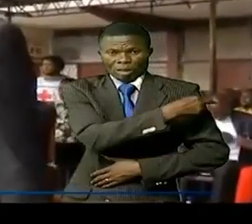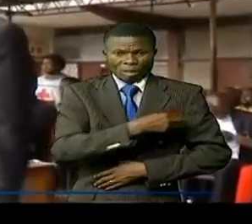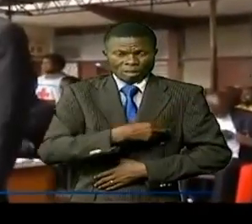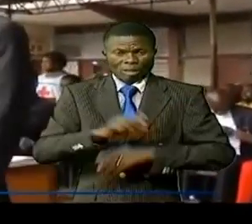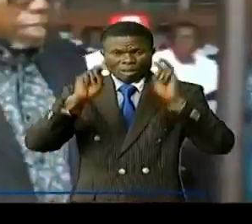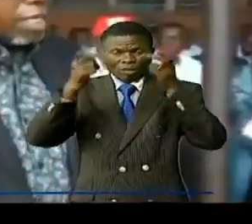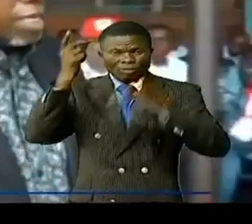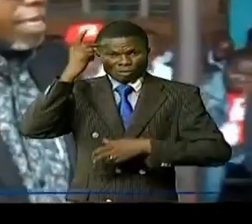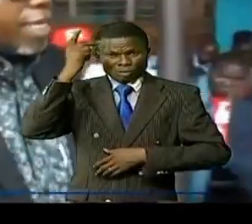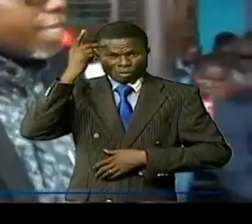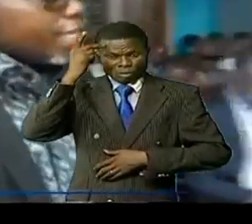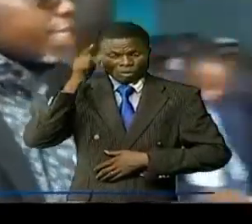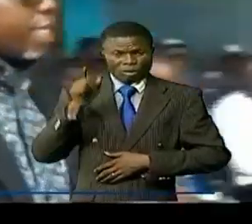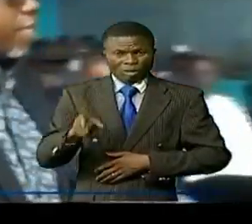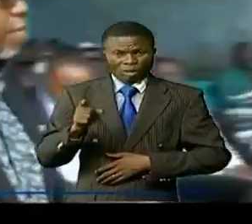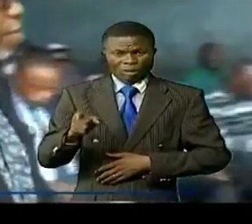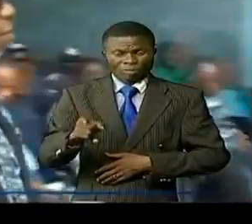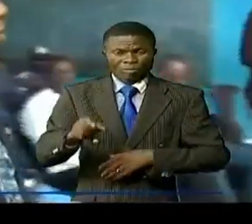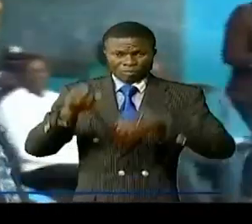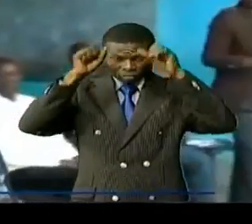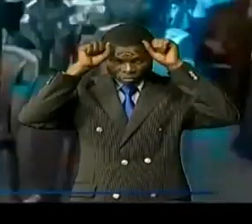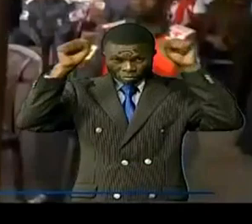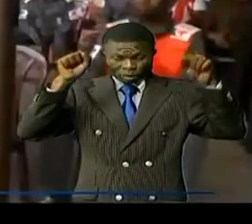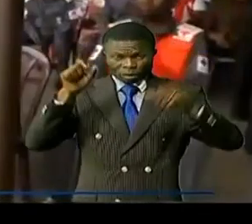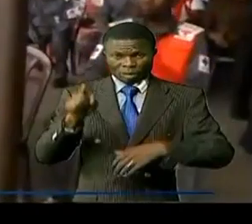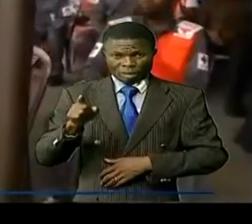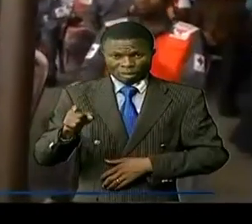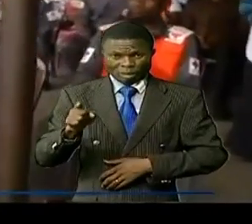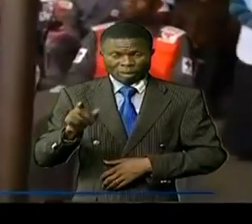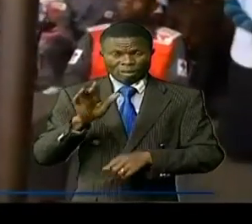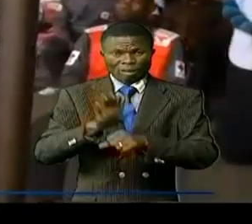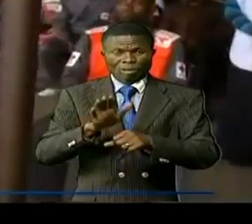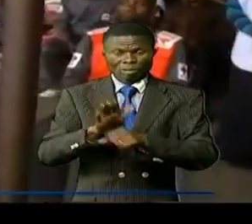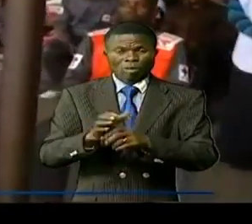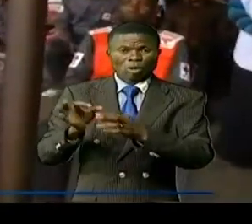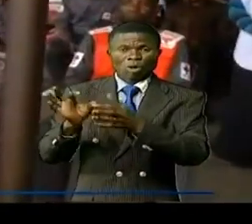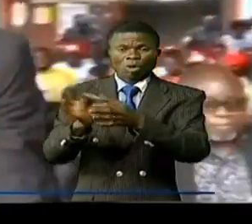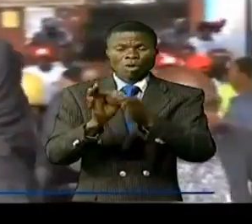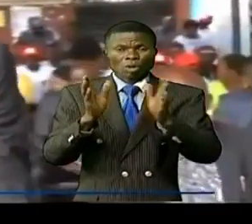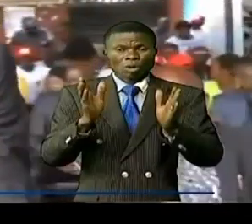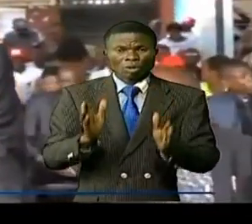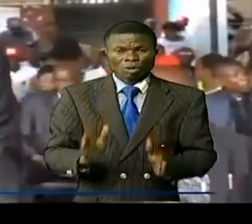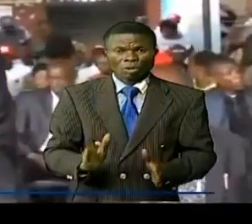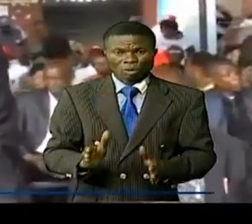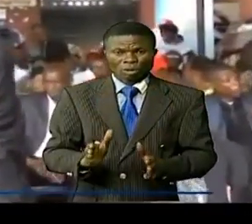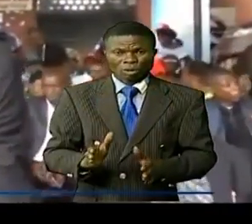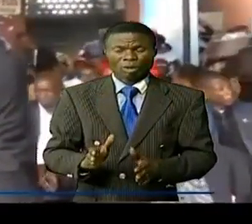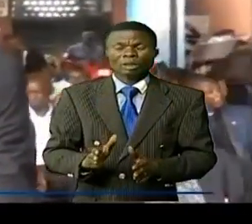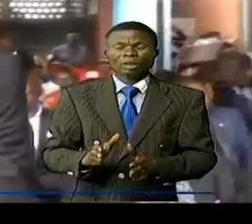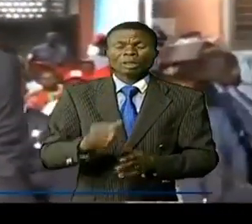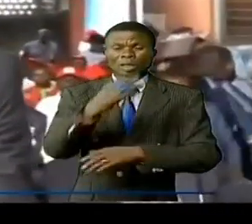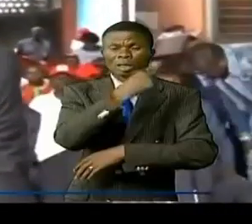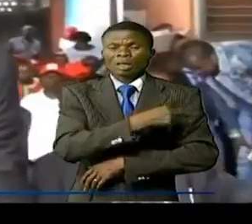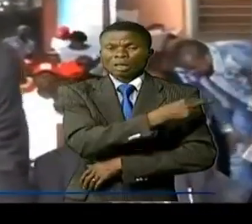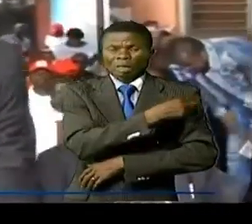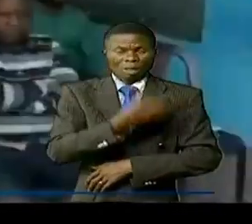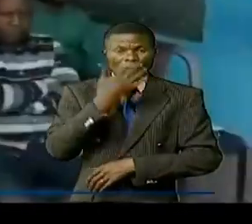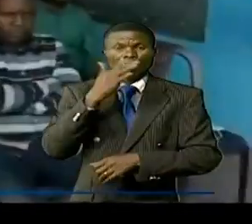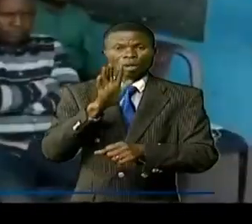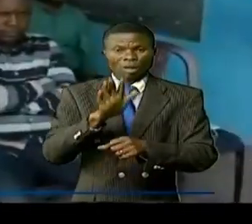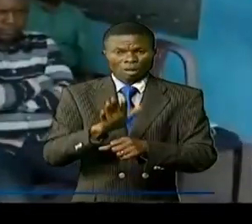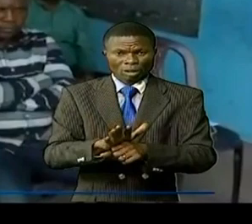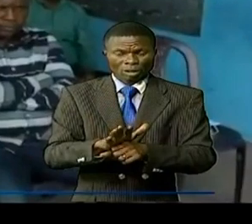Kinshasa, Julien Kouississi, le président communal, les différents coordonnateurs, le président national de la Croix-Rouge a rassuré que